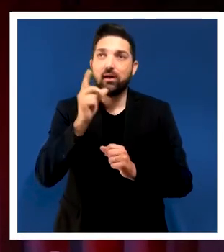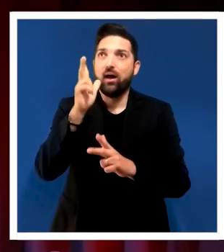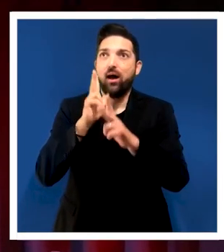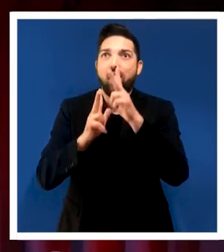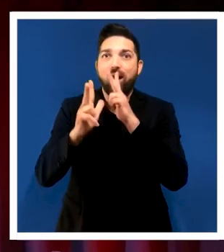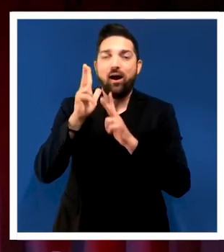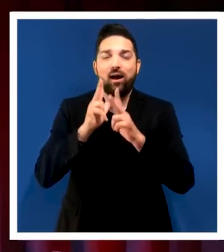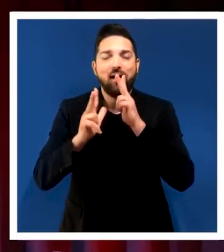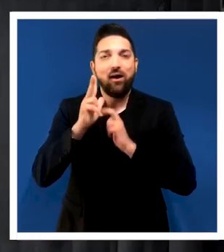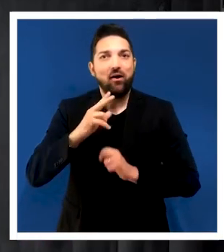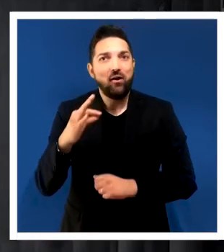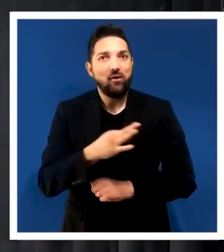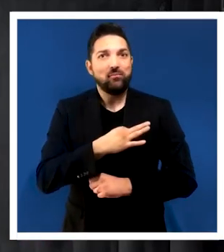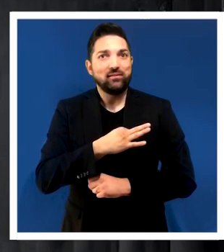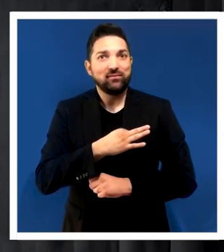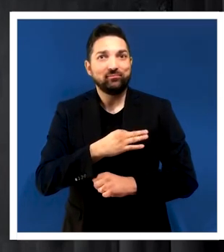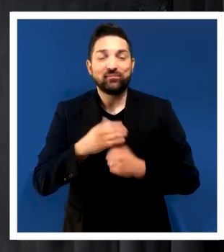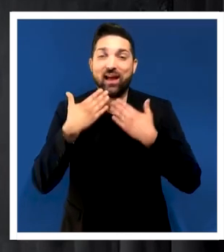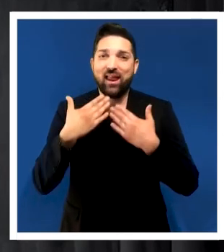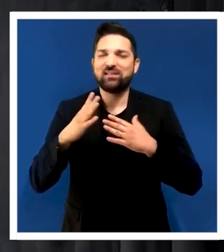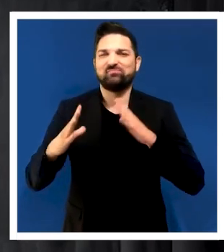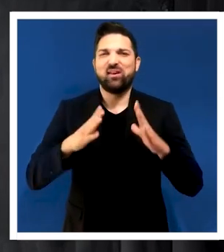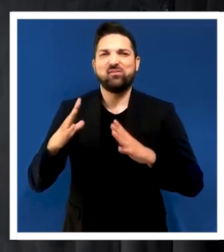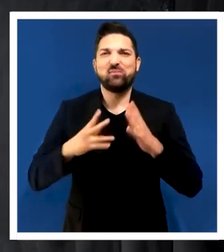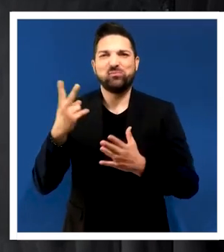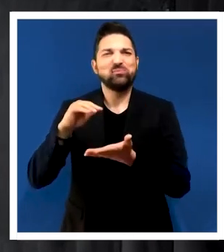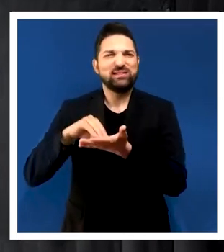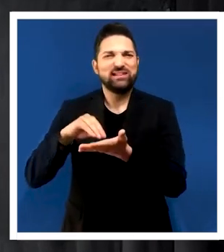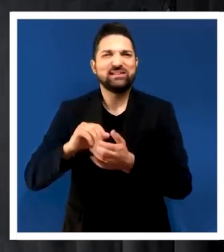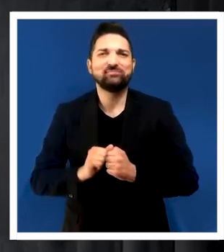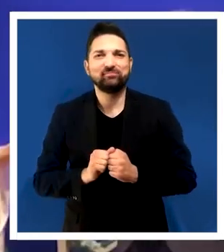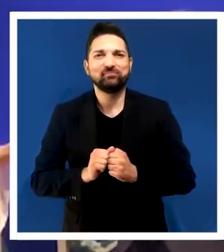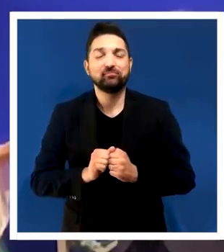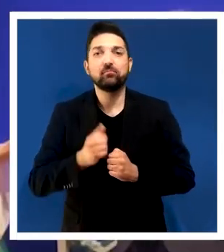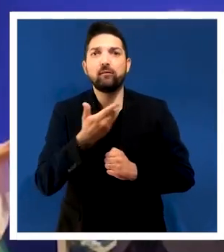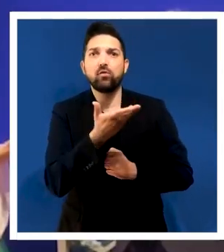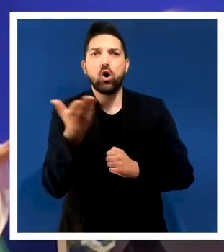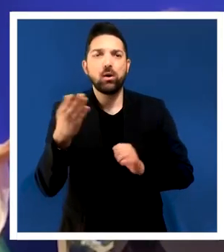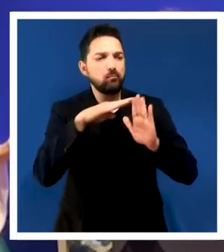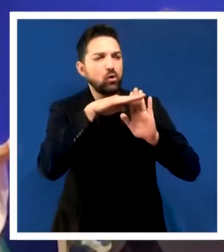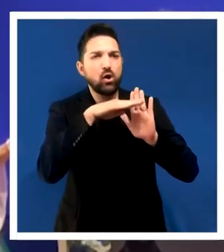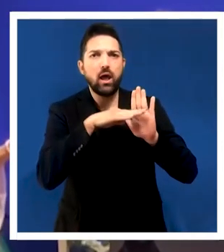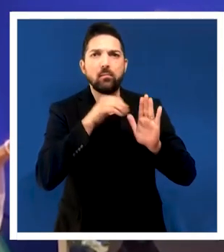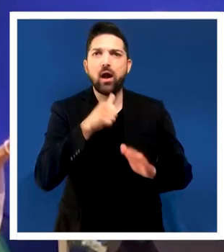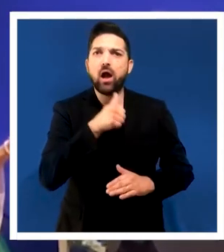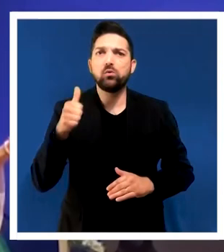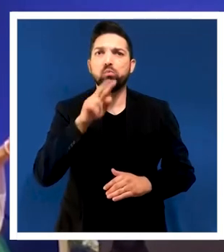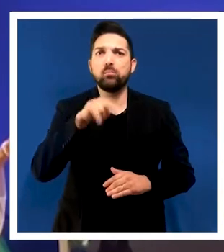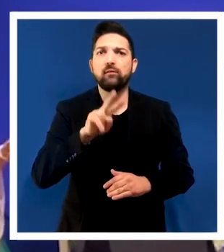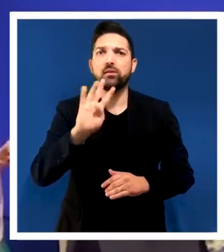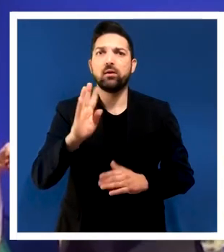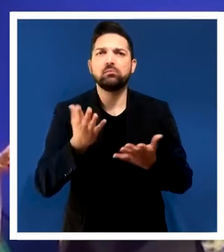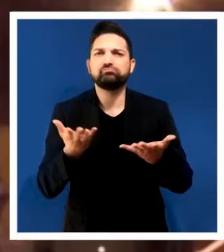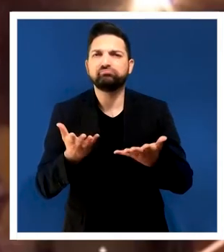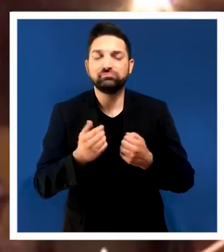i brani e le romanze attraverso il linguaggio dei segni. Elisabetta, qual è il vostro repertorio per il 2024? La